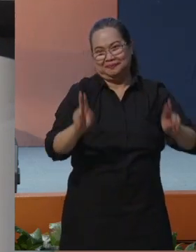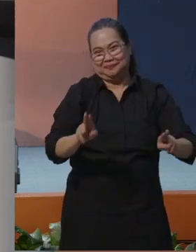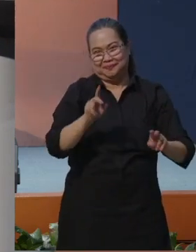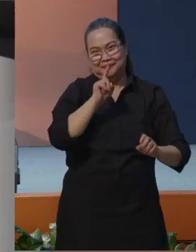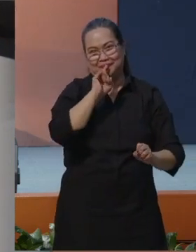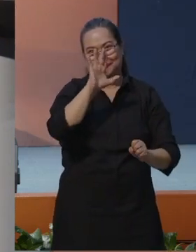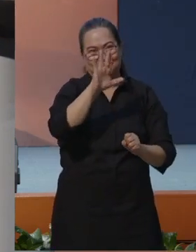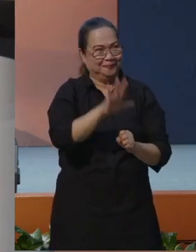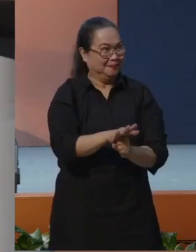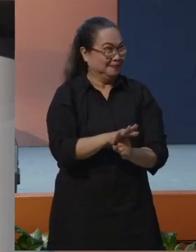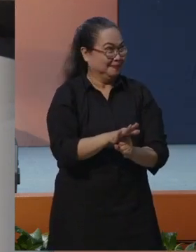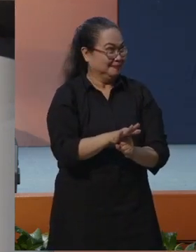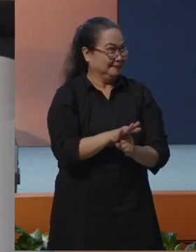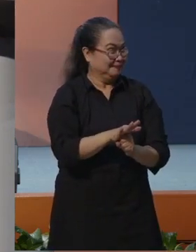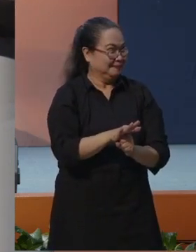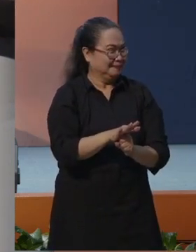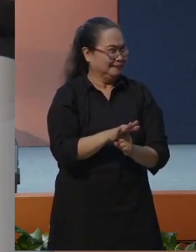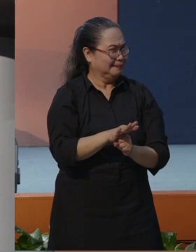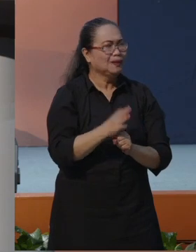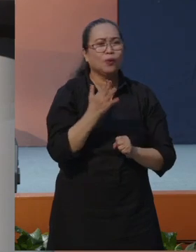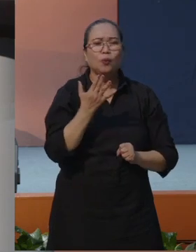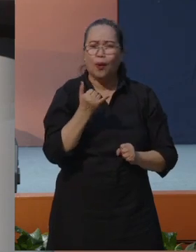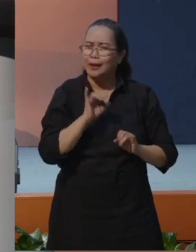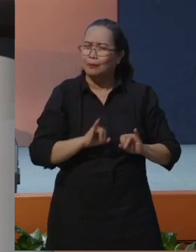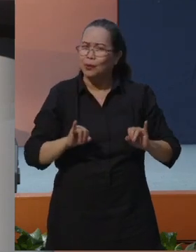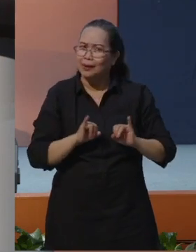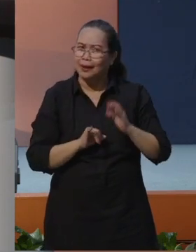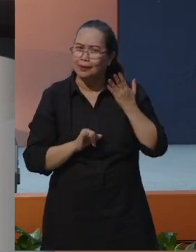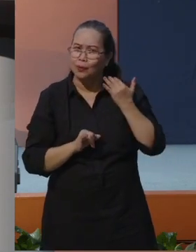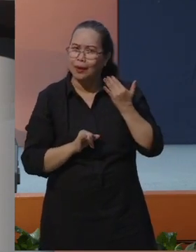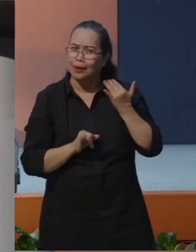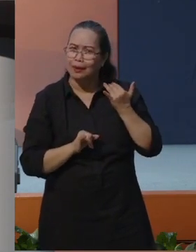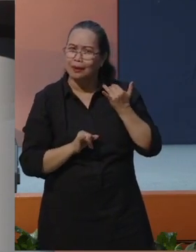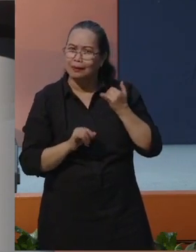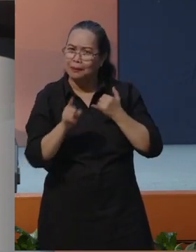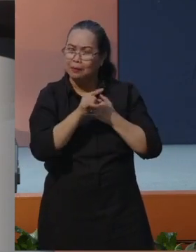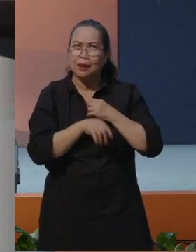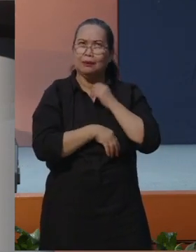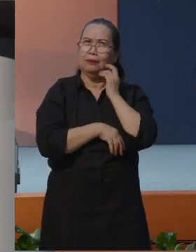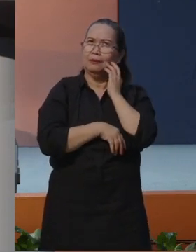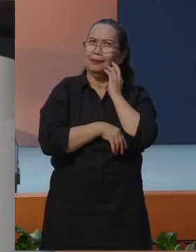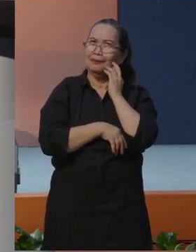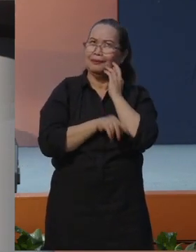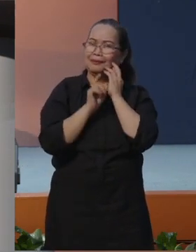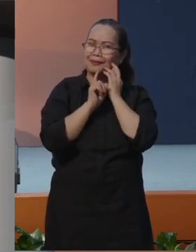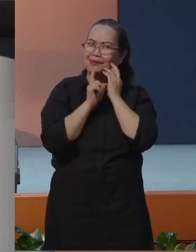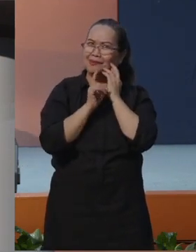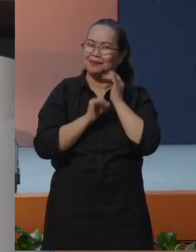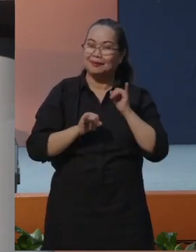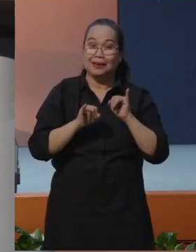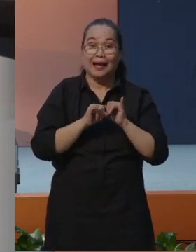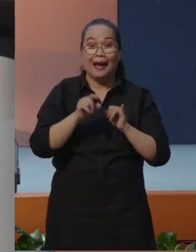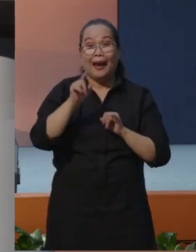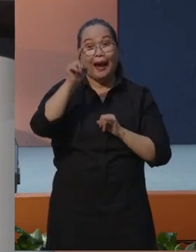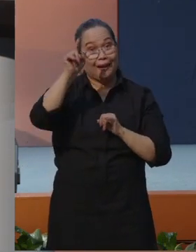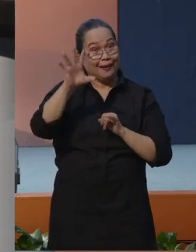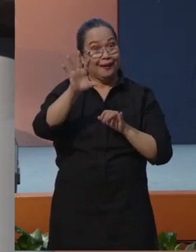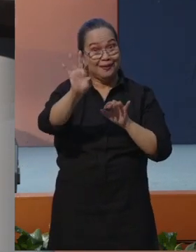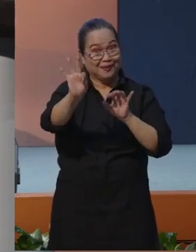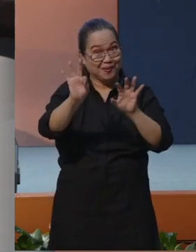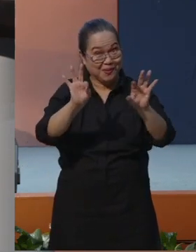Bakit ito importante, mga kapatid? Ang tanong siguro ninyo. Bilang mga hinirang ng